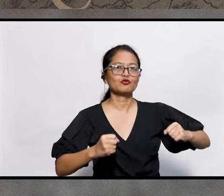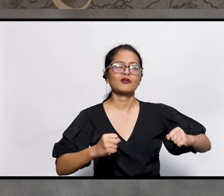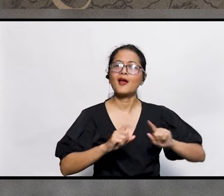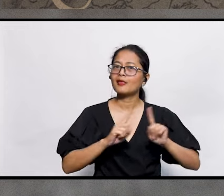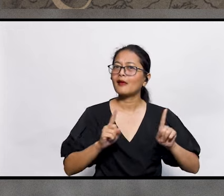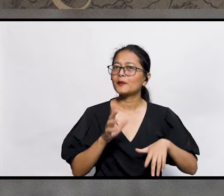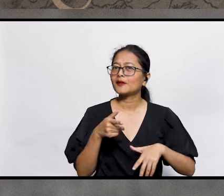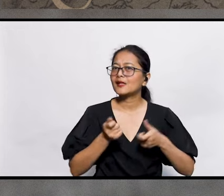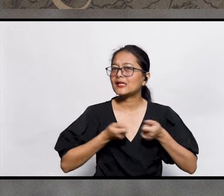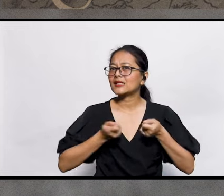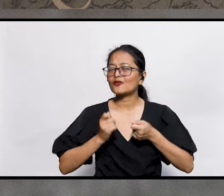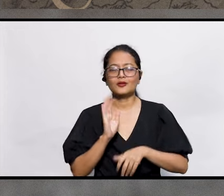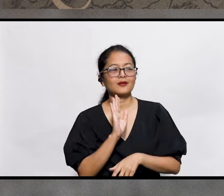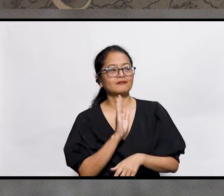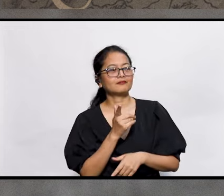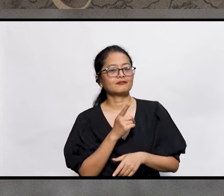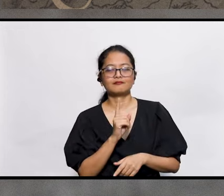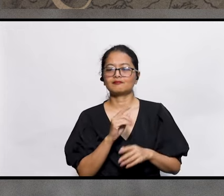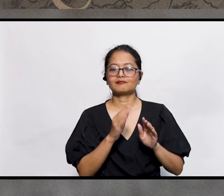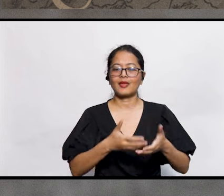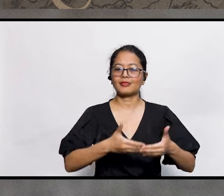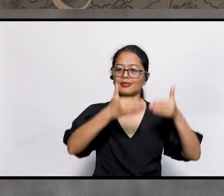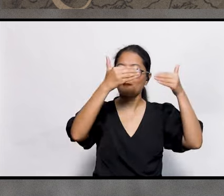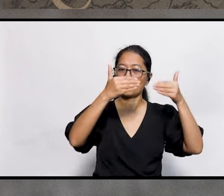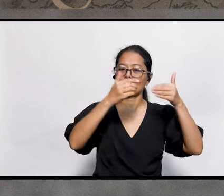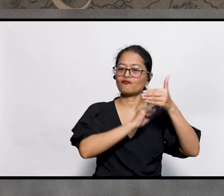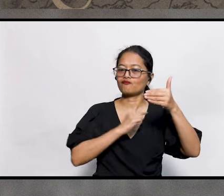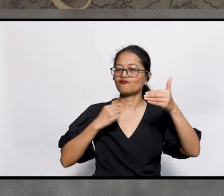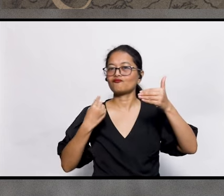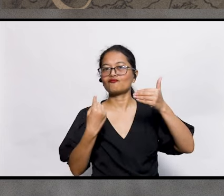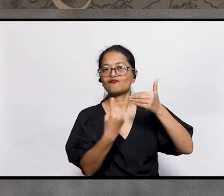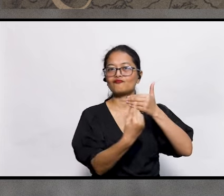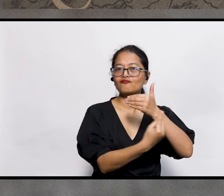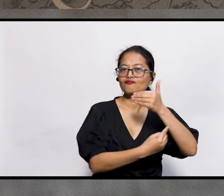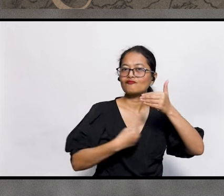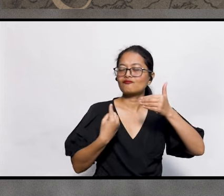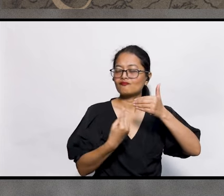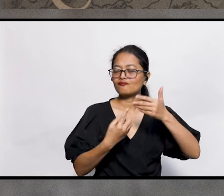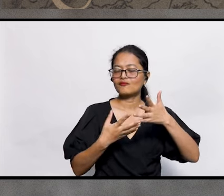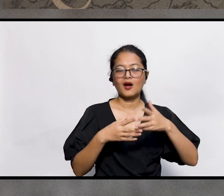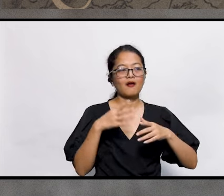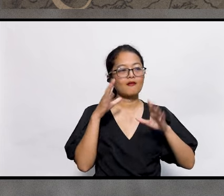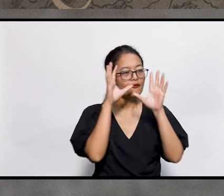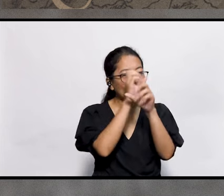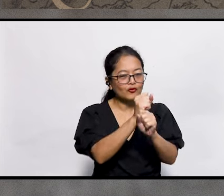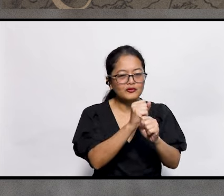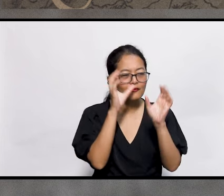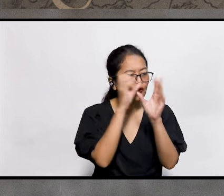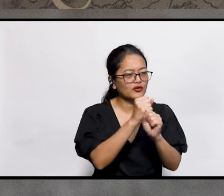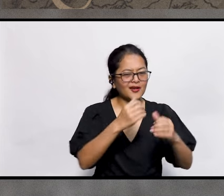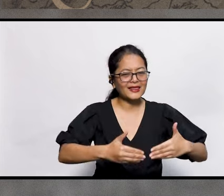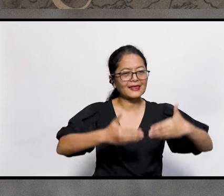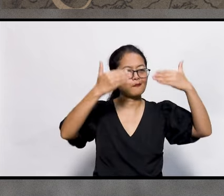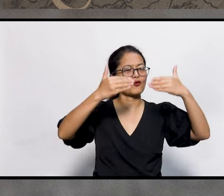strateginya enggak demikian cuma C ngelilingin saja dia tidak suruh fokuskan kepada jerikonya nah